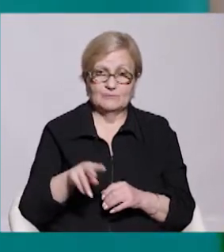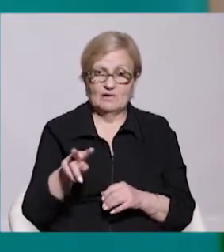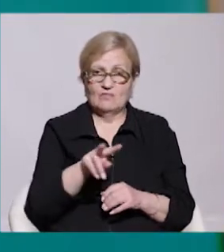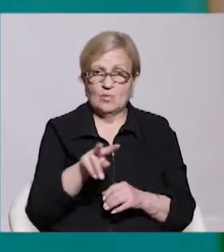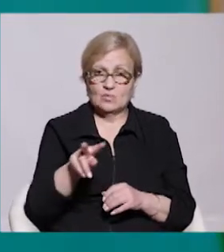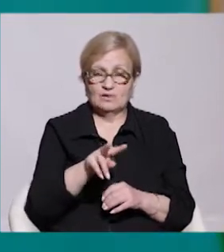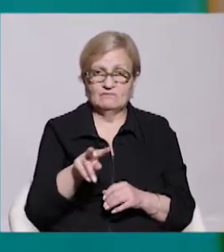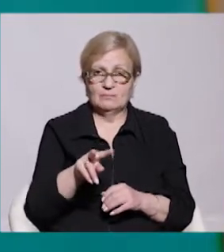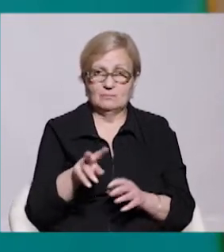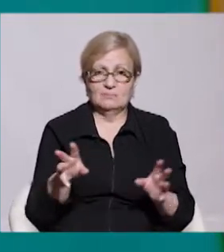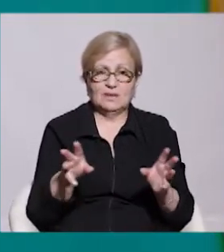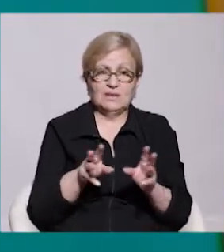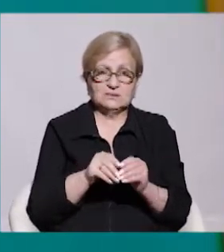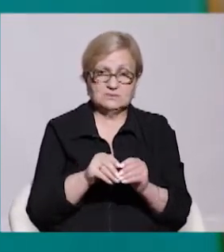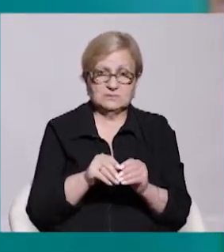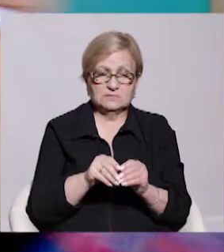ორივემ